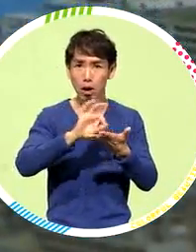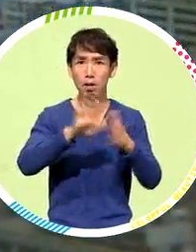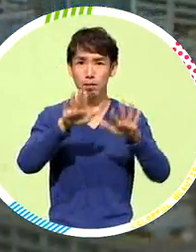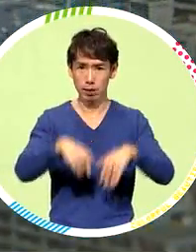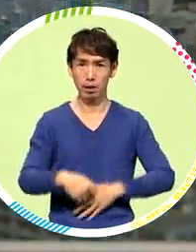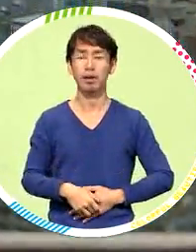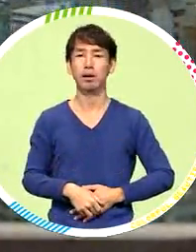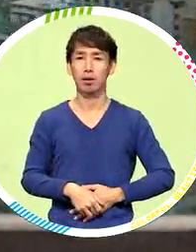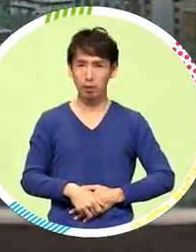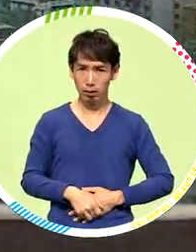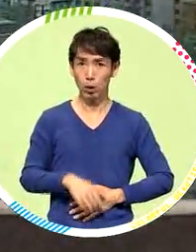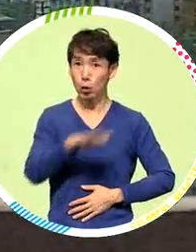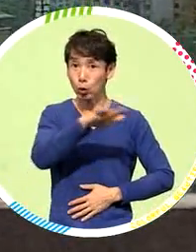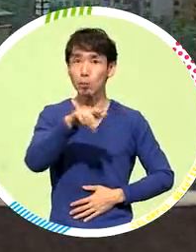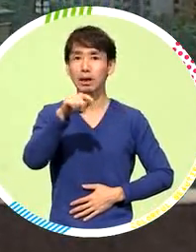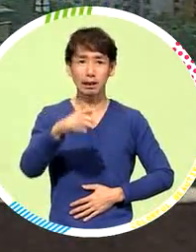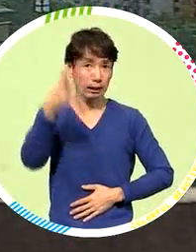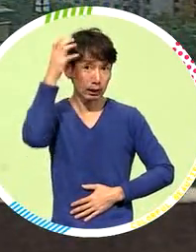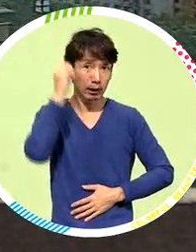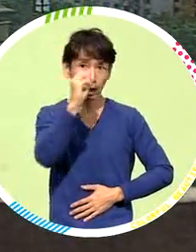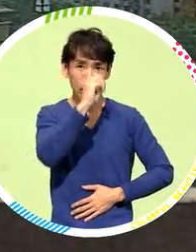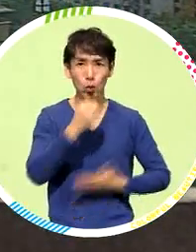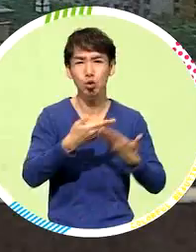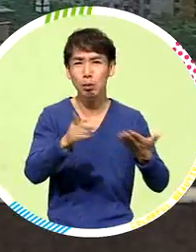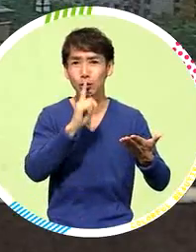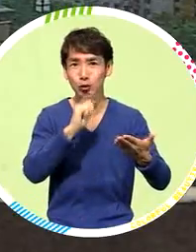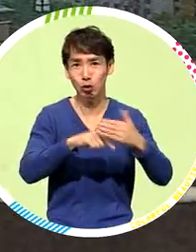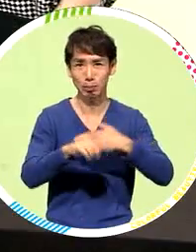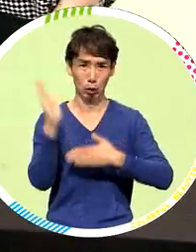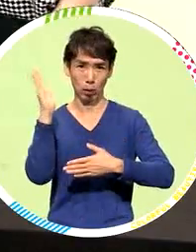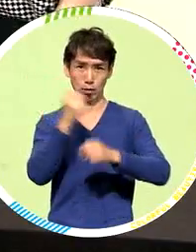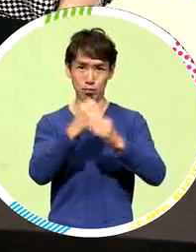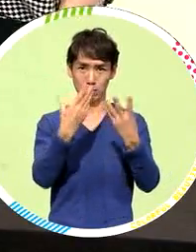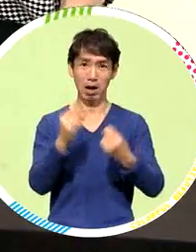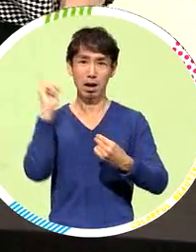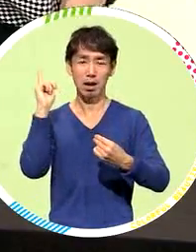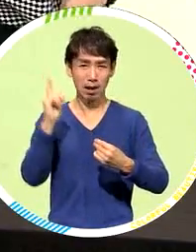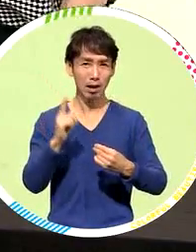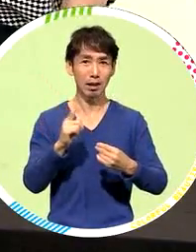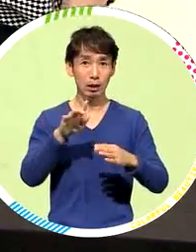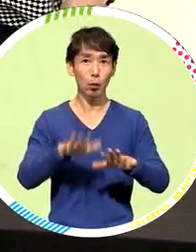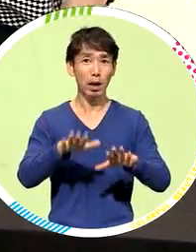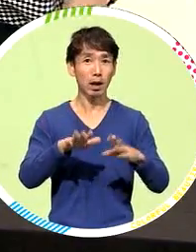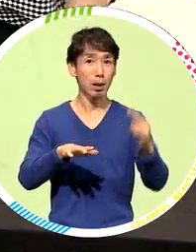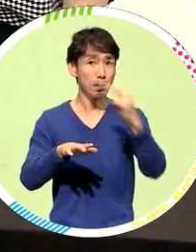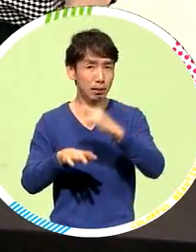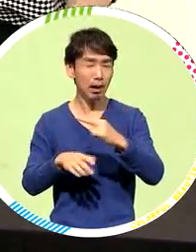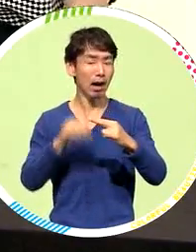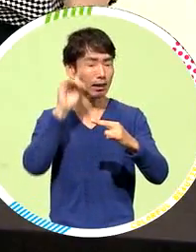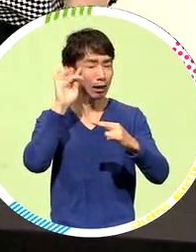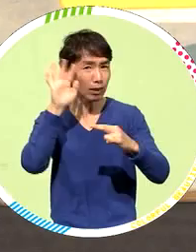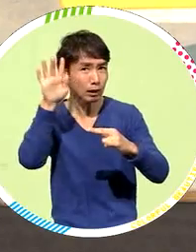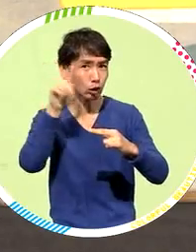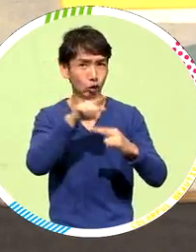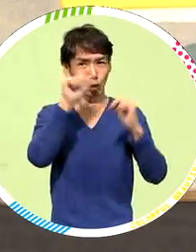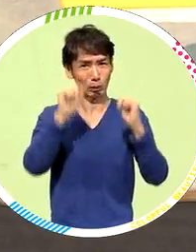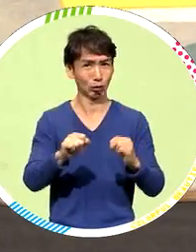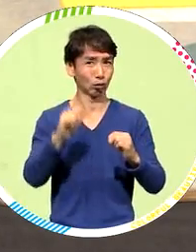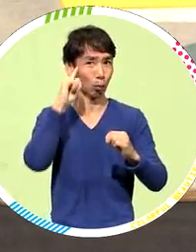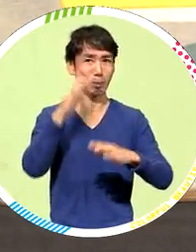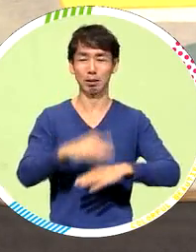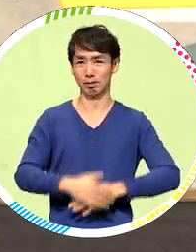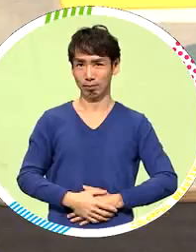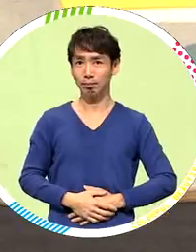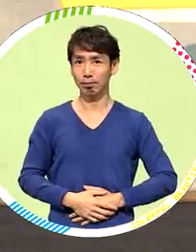まして子供達に記念碑を配ろうと言うねええええじゃあ懐かしいけど結構いらっしゃいますよねなあ